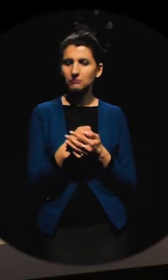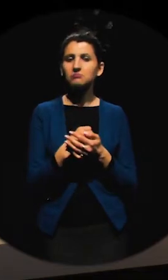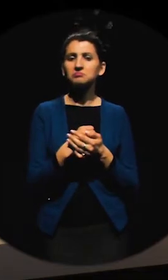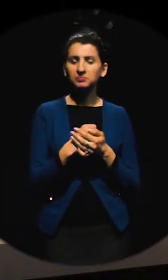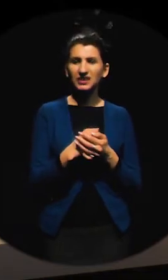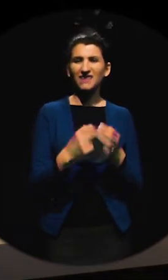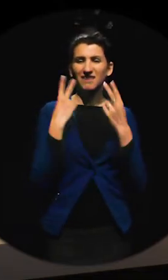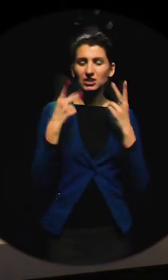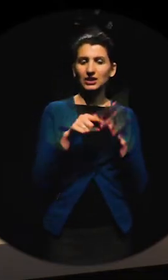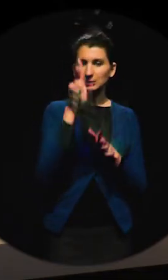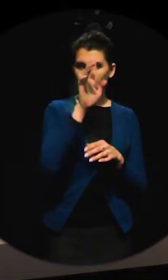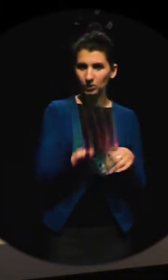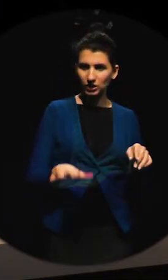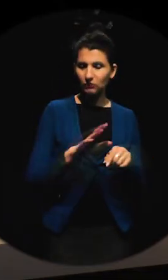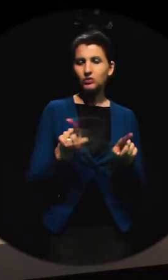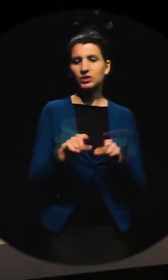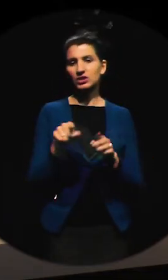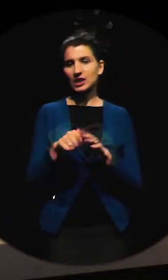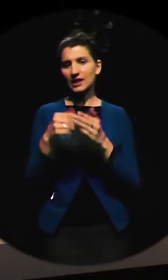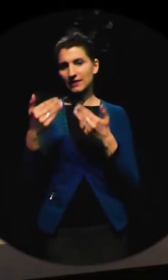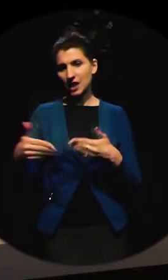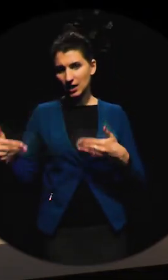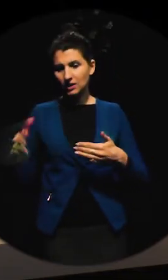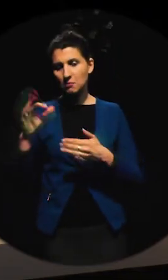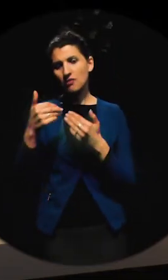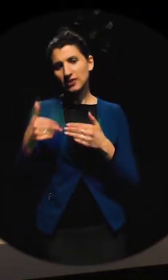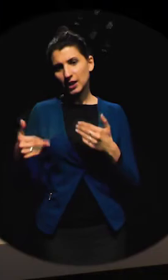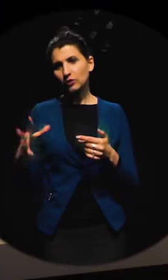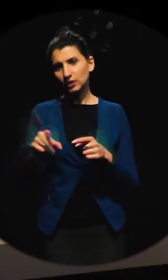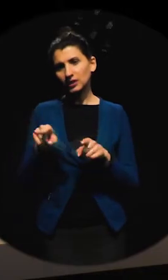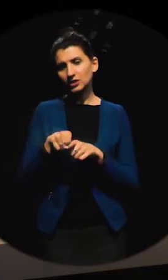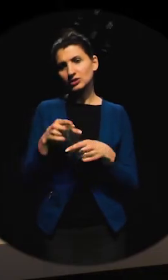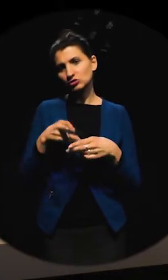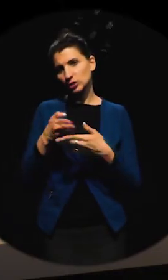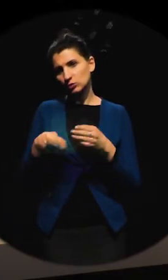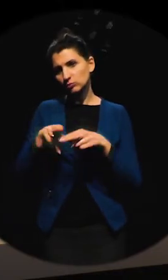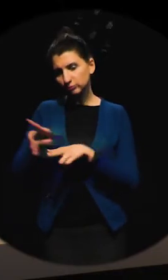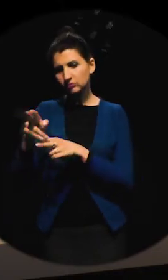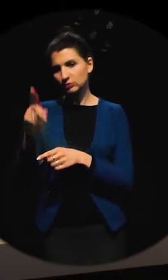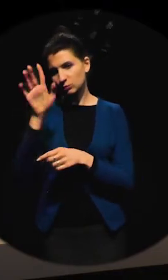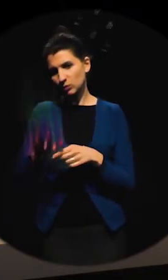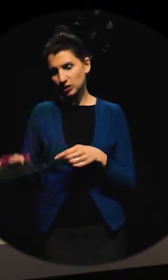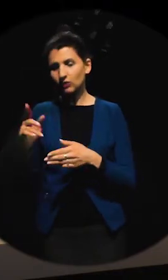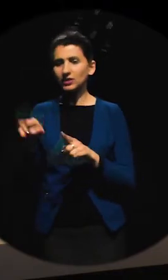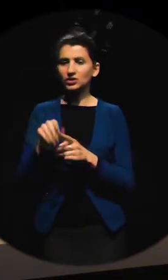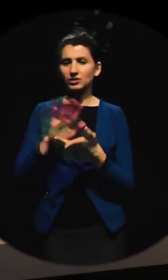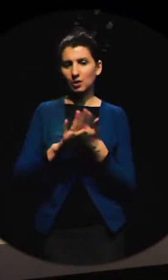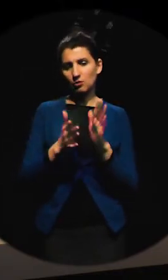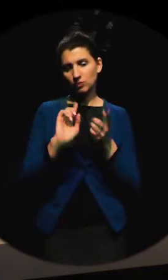dla społeczeństwa i dla teatru, no bo teatr jest społeczeństwem i społeczeństwo jest jakimś teatrem.